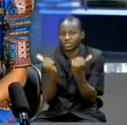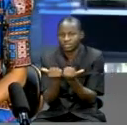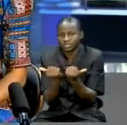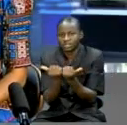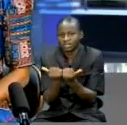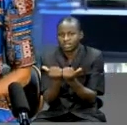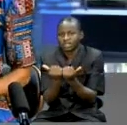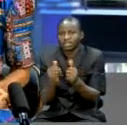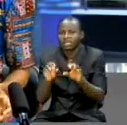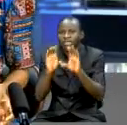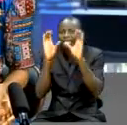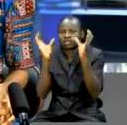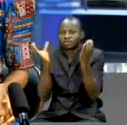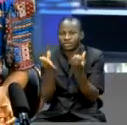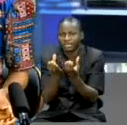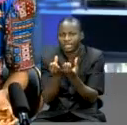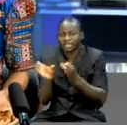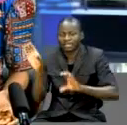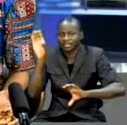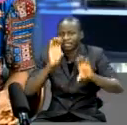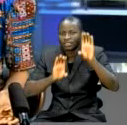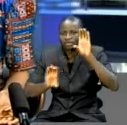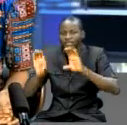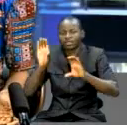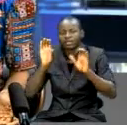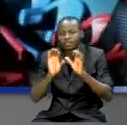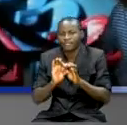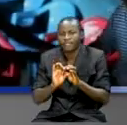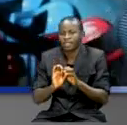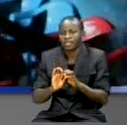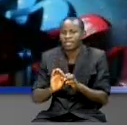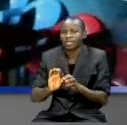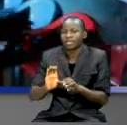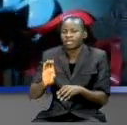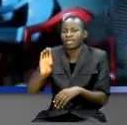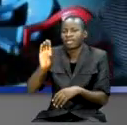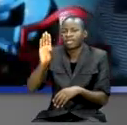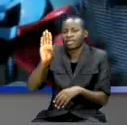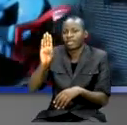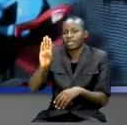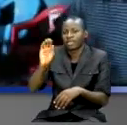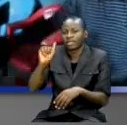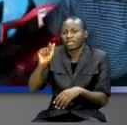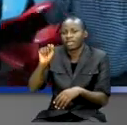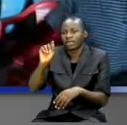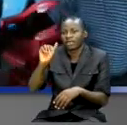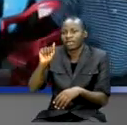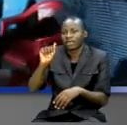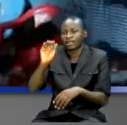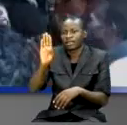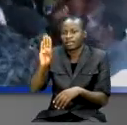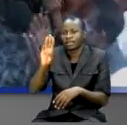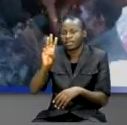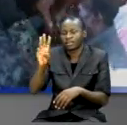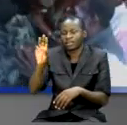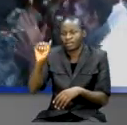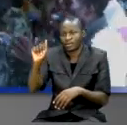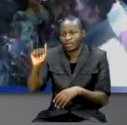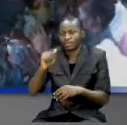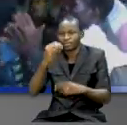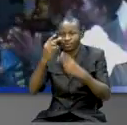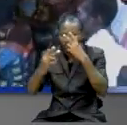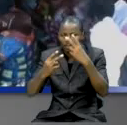Nobwa Batabwa, eh bien, une délégation de cette association a visité la commune de Langenya, une visite de fraternité qui vise